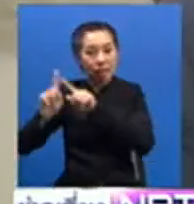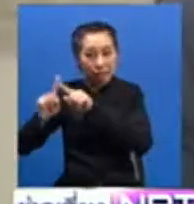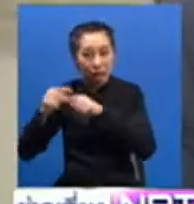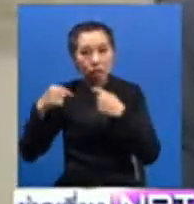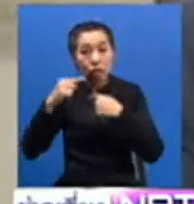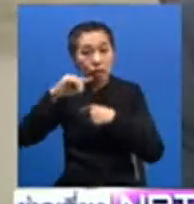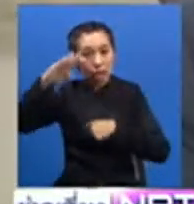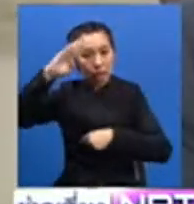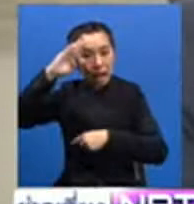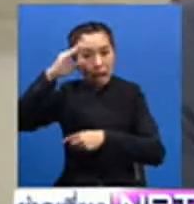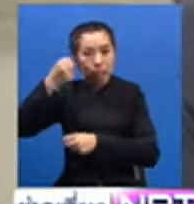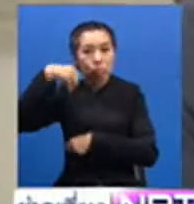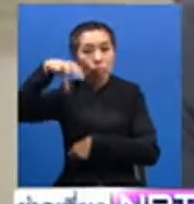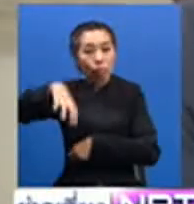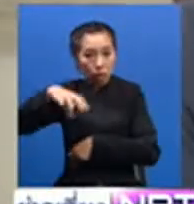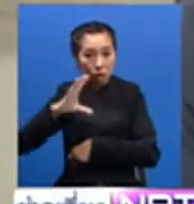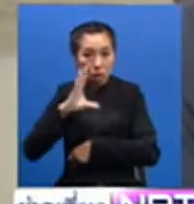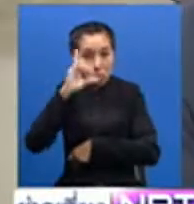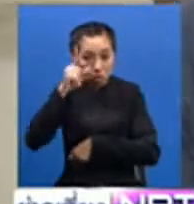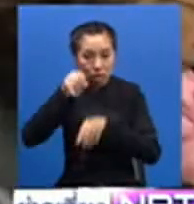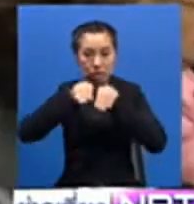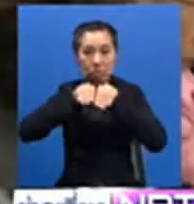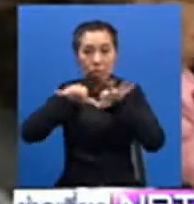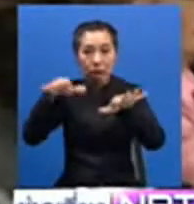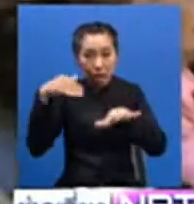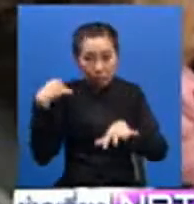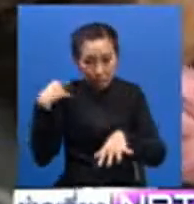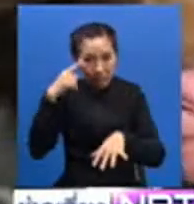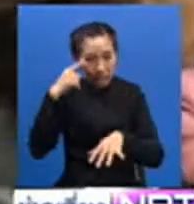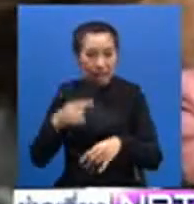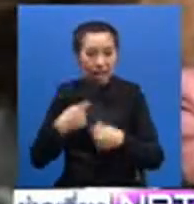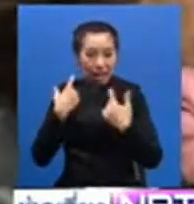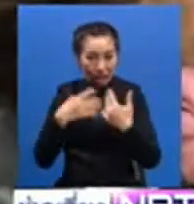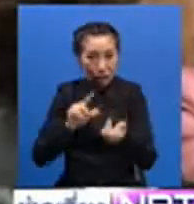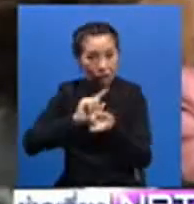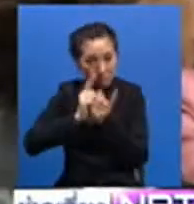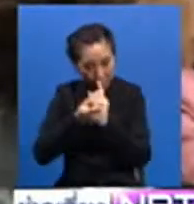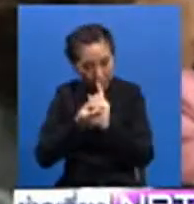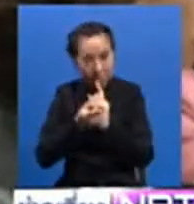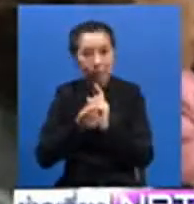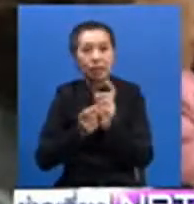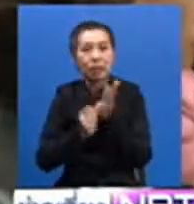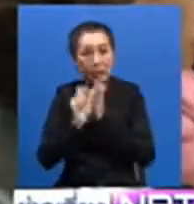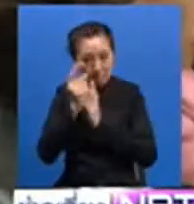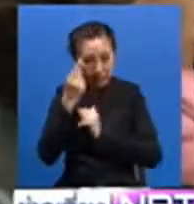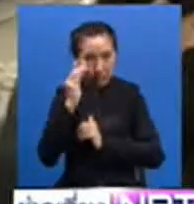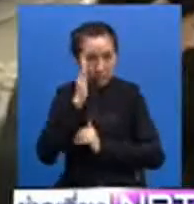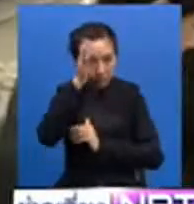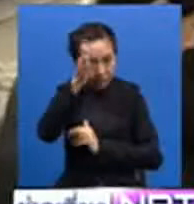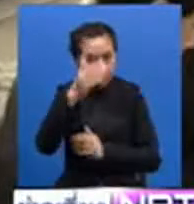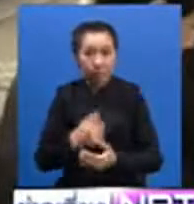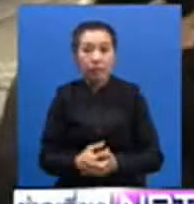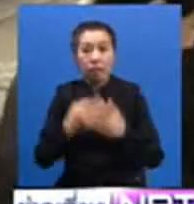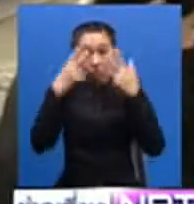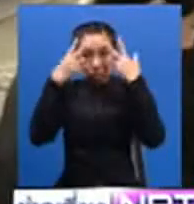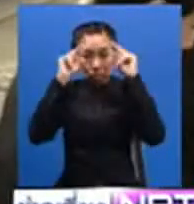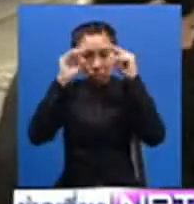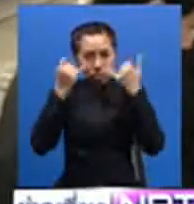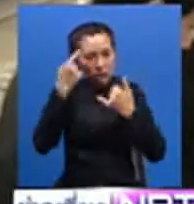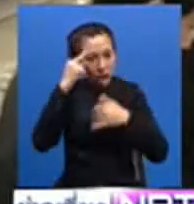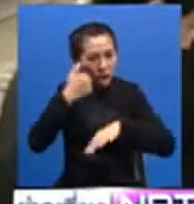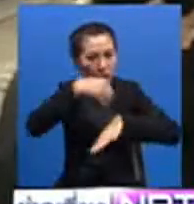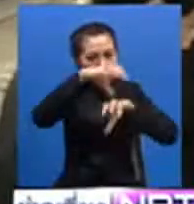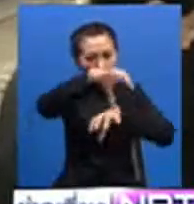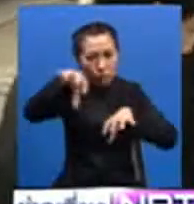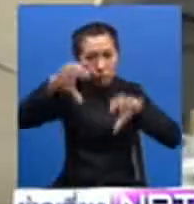ทัพบกเพื่อออกอากาศในวันพรุ่งนี้ก่อนปรับรูปแบบรายการใหม่ขณะที่ก่อนหน้านี้นายกรัฐมนตรีเปิดโอกาสให้หัวหน้า